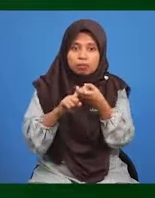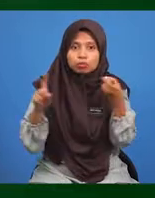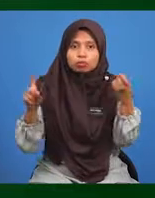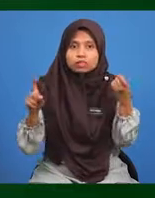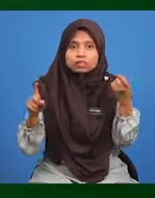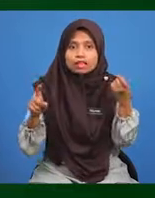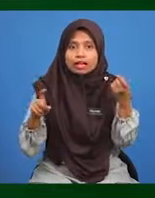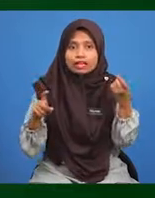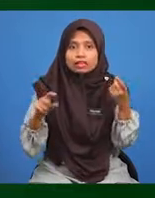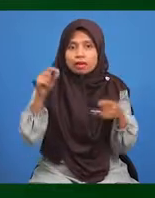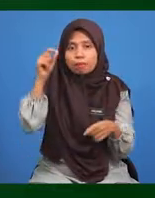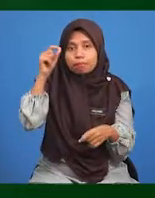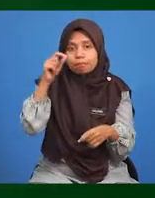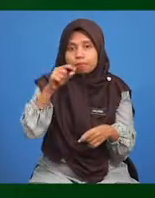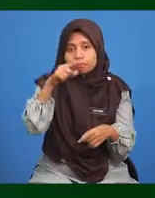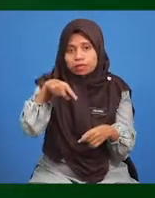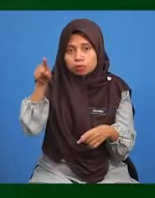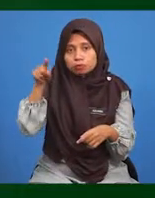pilihan raya diumumkan.